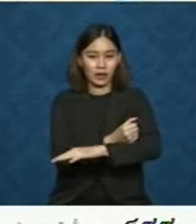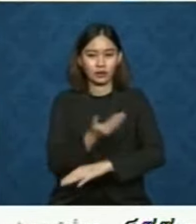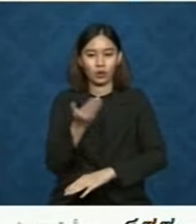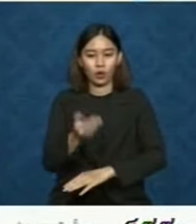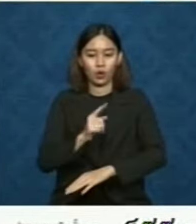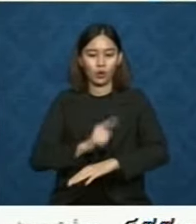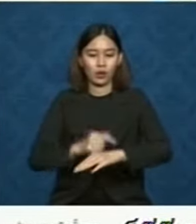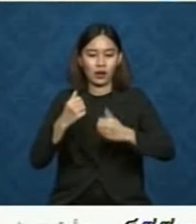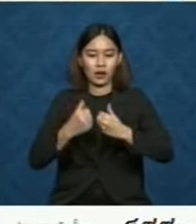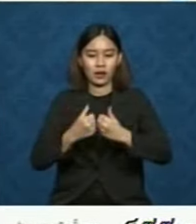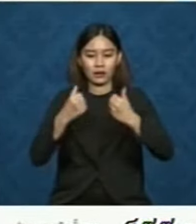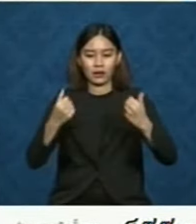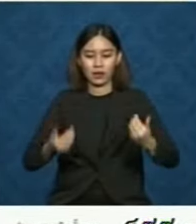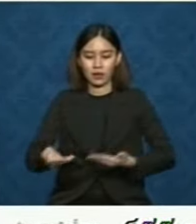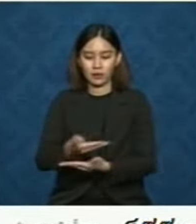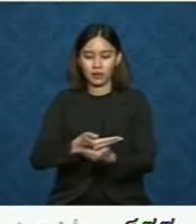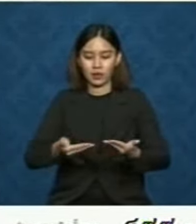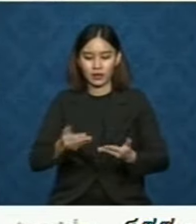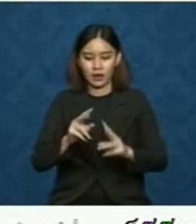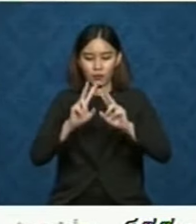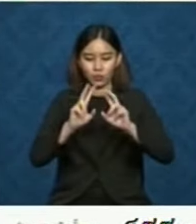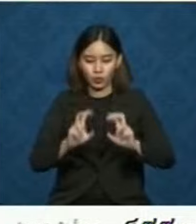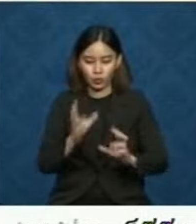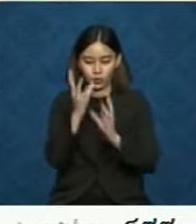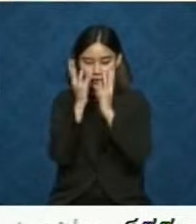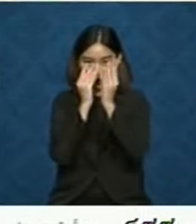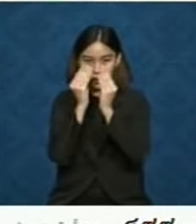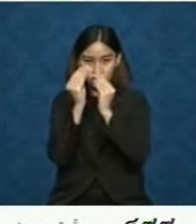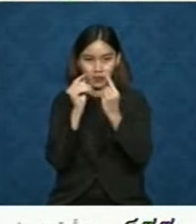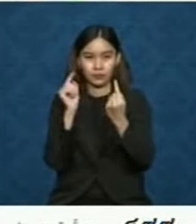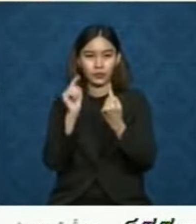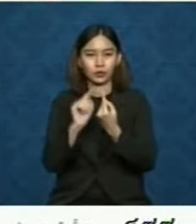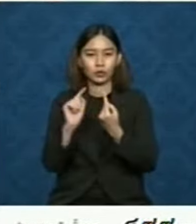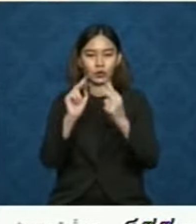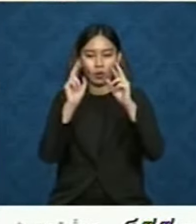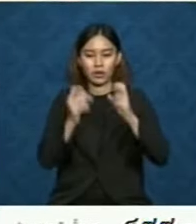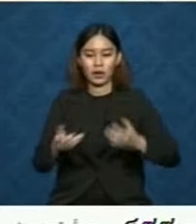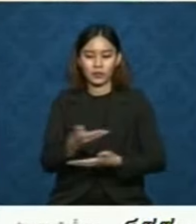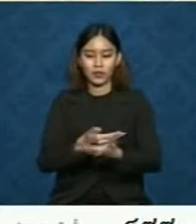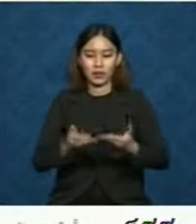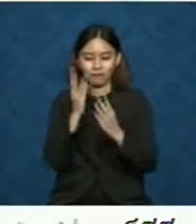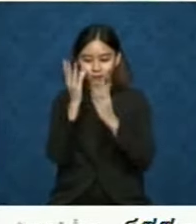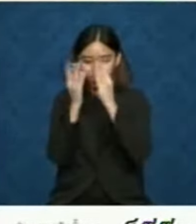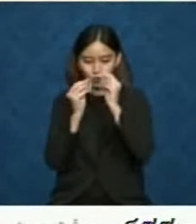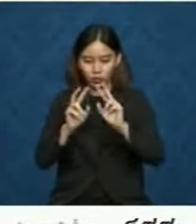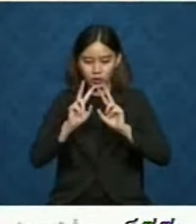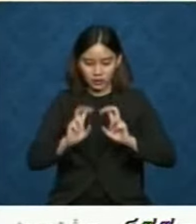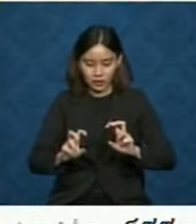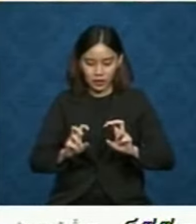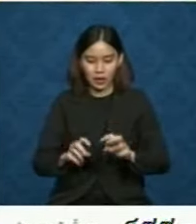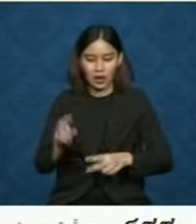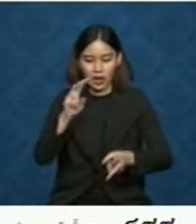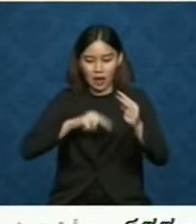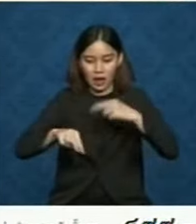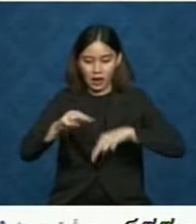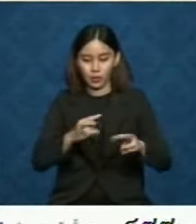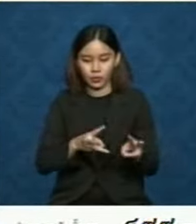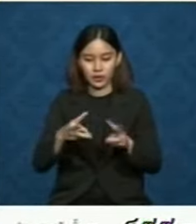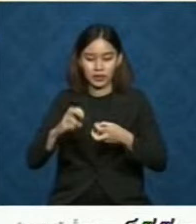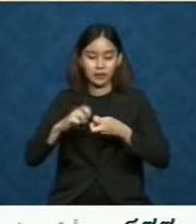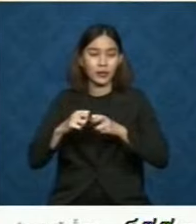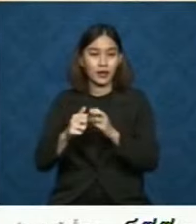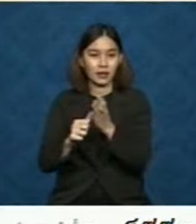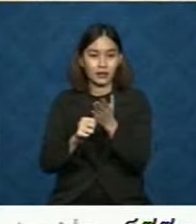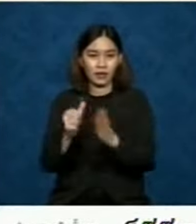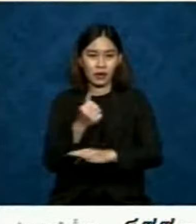ขยายระยะเวลาการพิจารณาศึกษายติเพื่อพิจารณาศึกษาและหาแนวทางทางแก้ไข